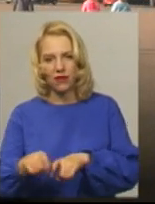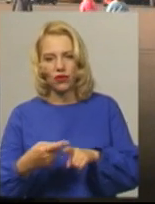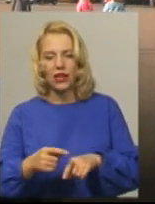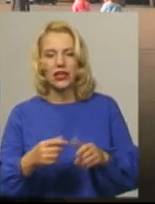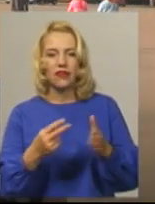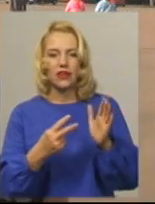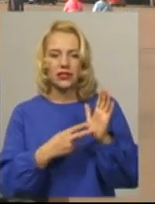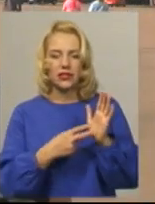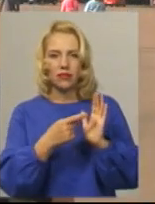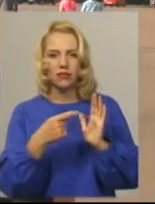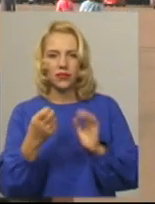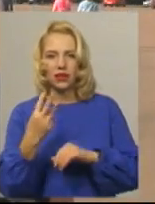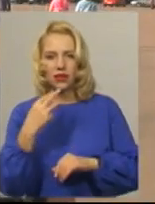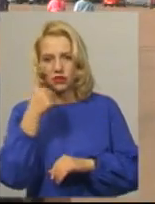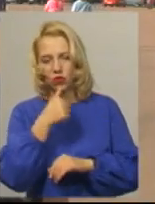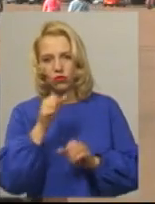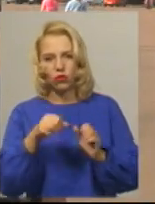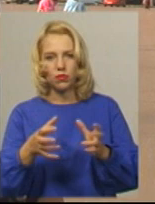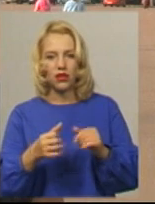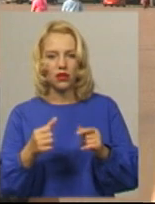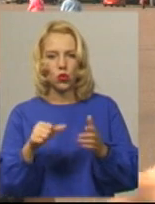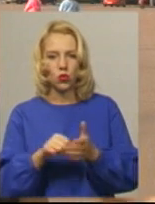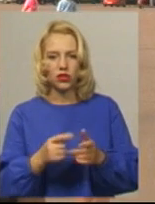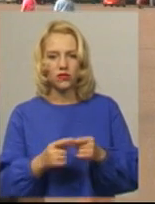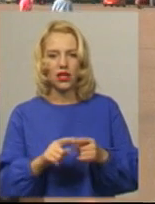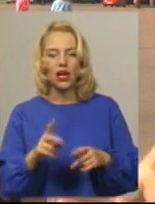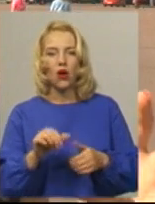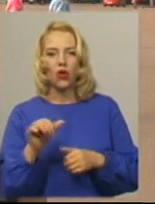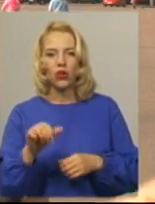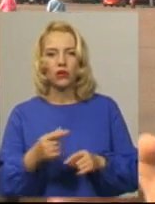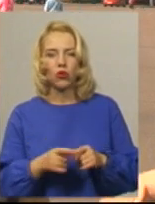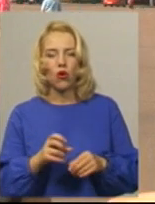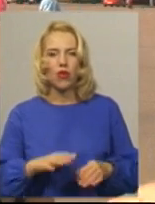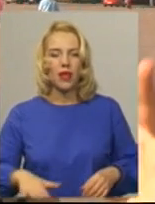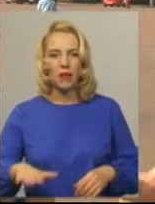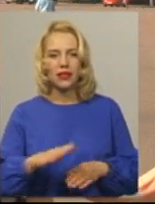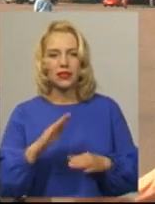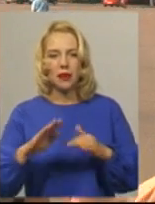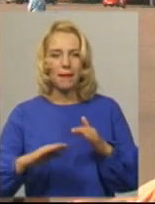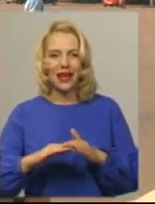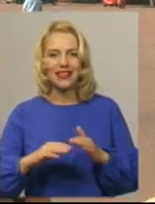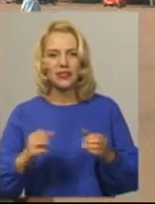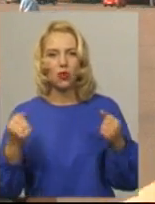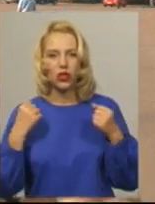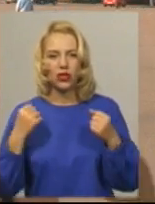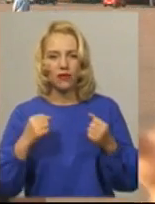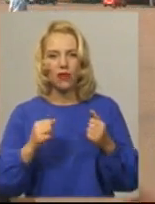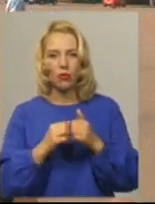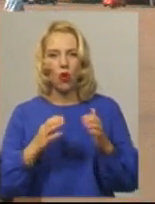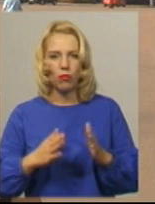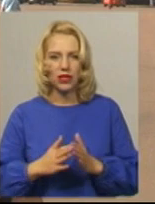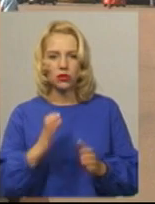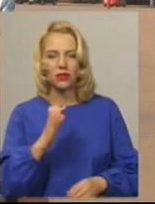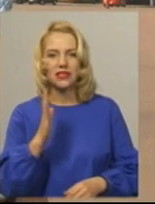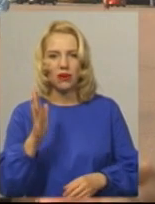13 років можуть прийняти участь в них. Крім того, на майданчику перед спортивним комплексом СВ будуть відбуватися спортивні